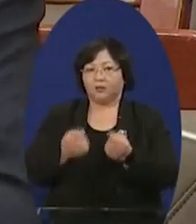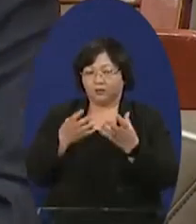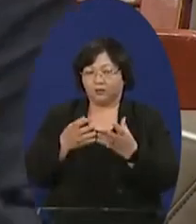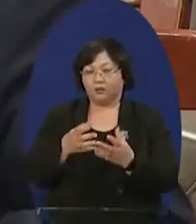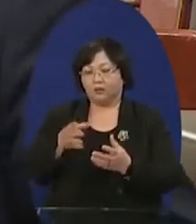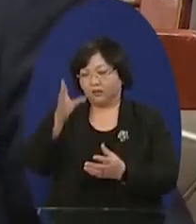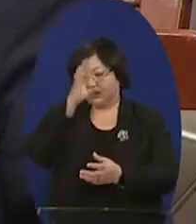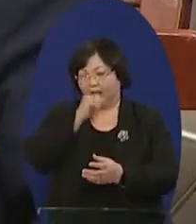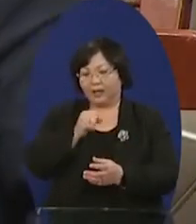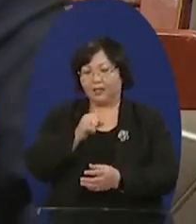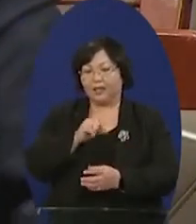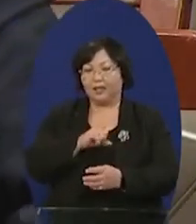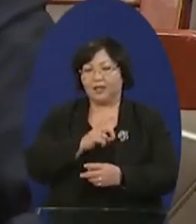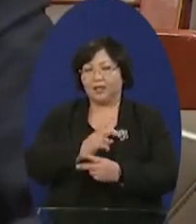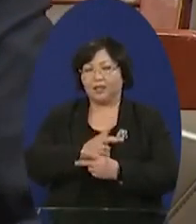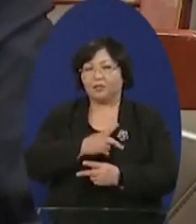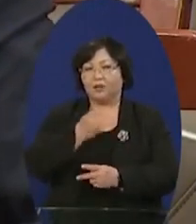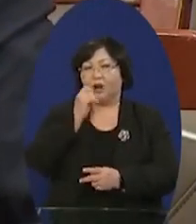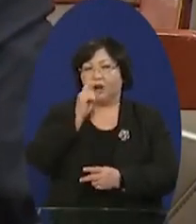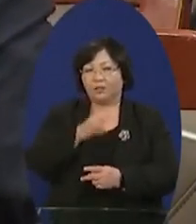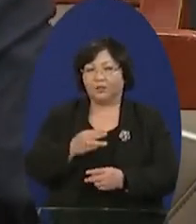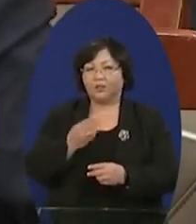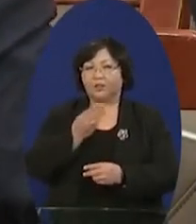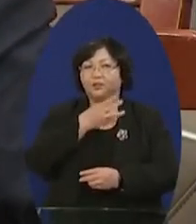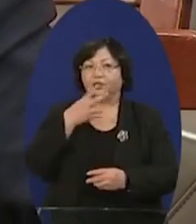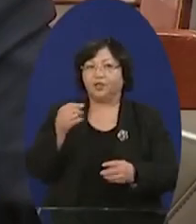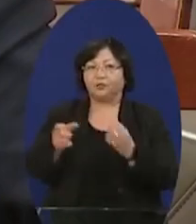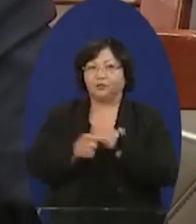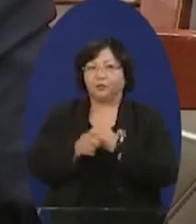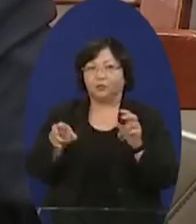гаргасан эрхцүү актыг шинжээчийн дүгнэлтээр шүүдэггүй